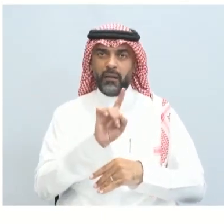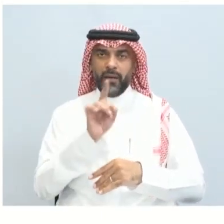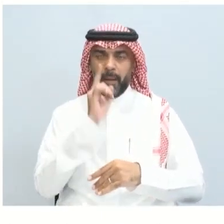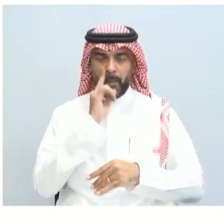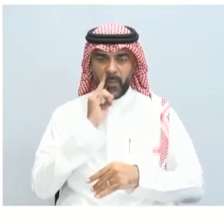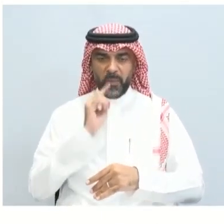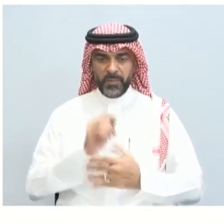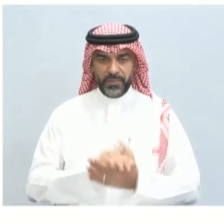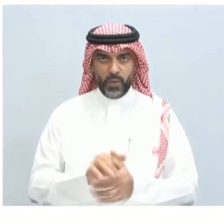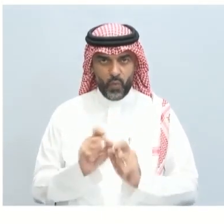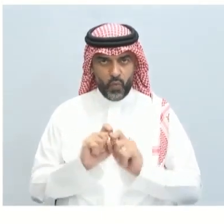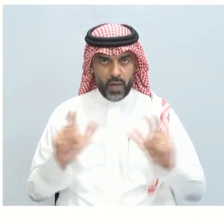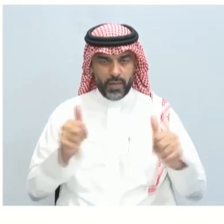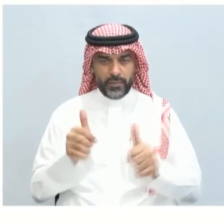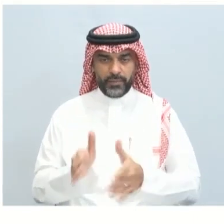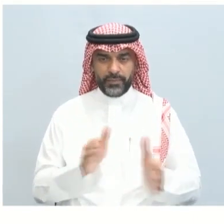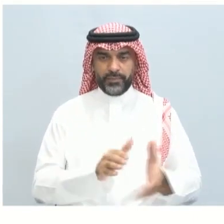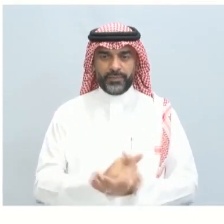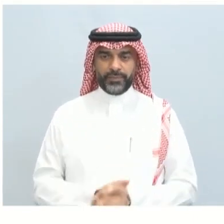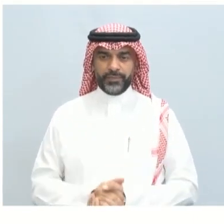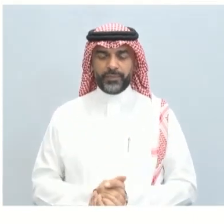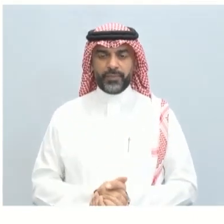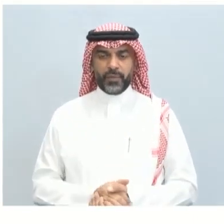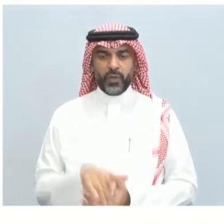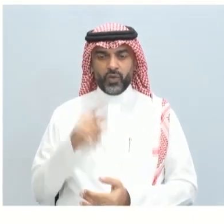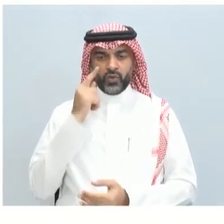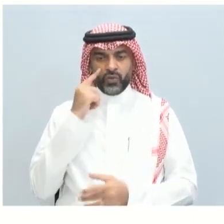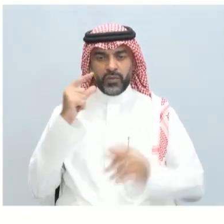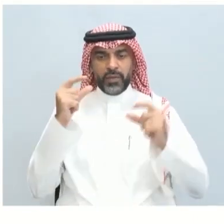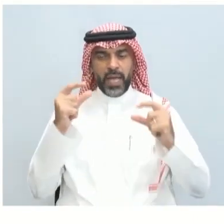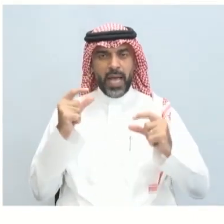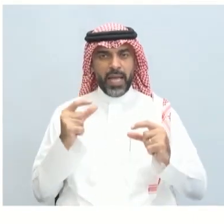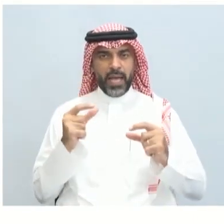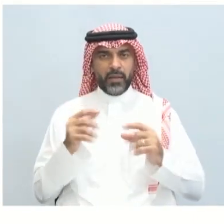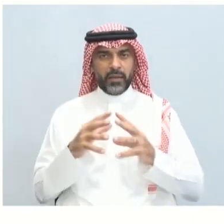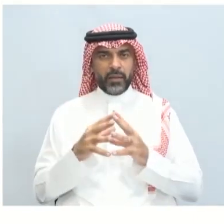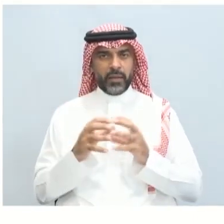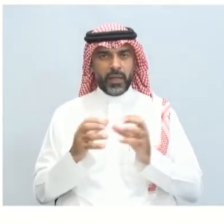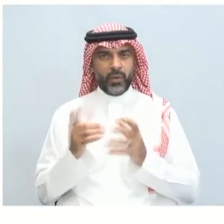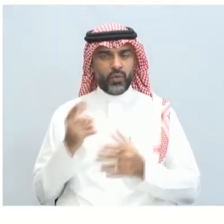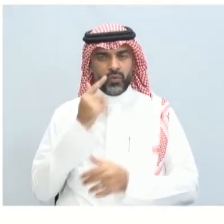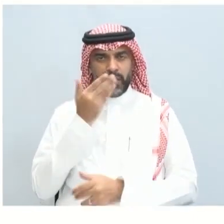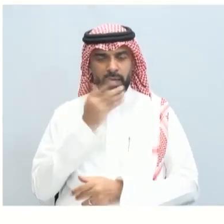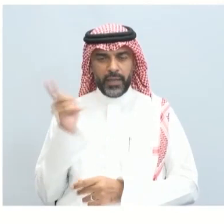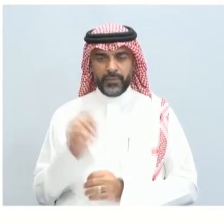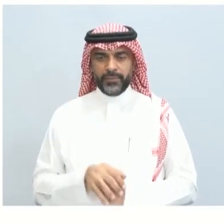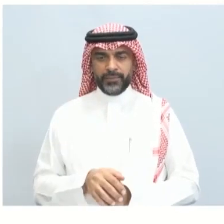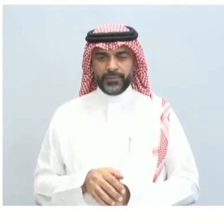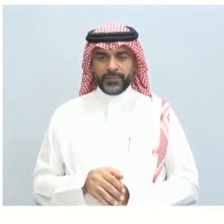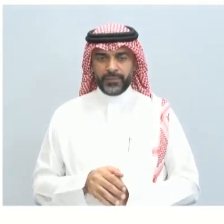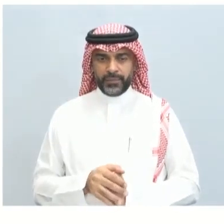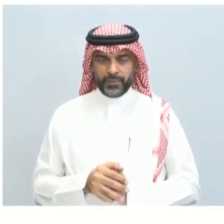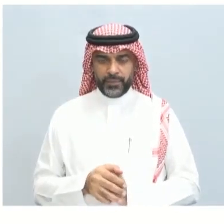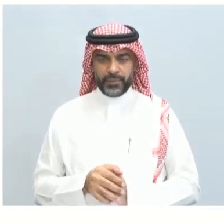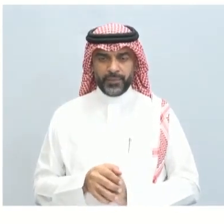وجل واضح المساله على ماذا تدل هذه الايات نقرا الايات سويا قال تعالى